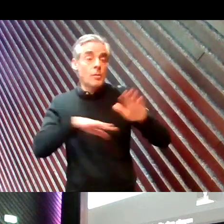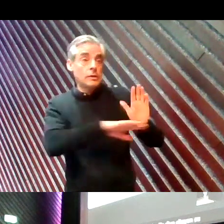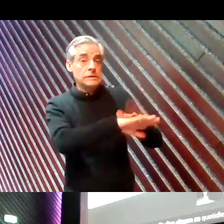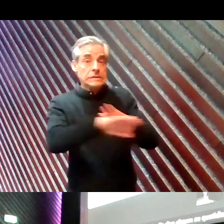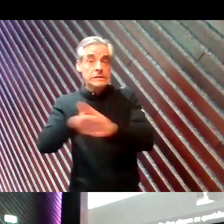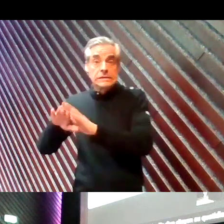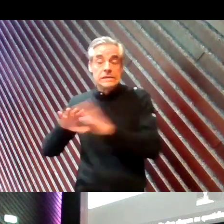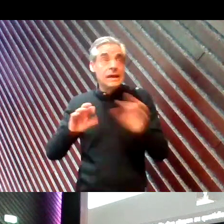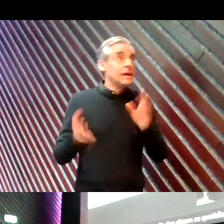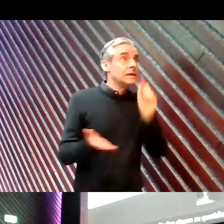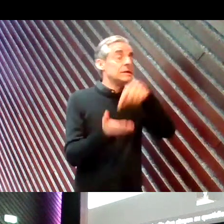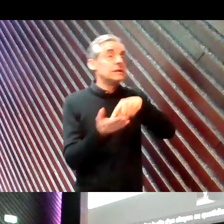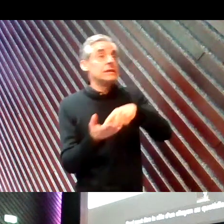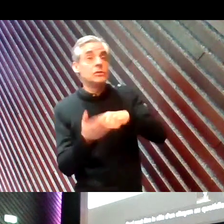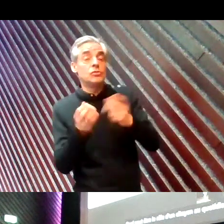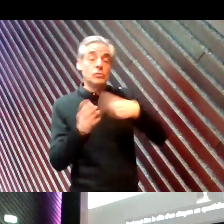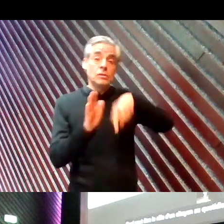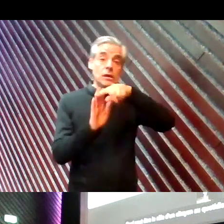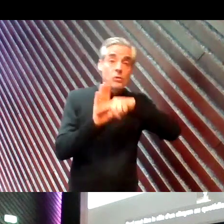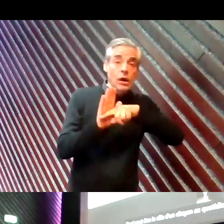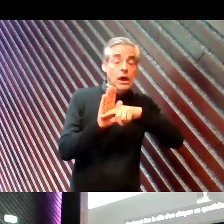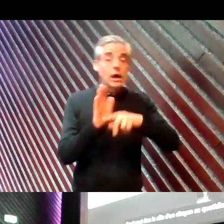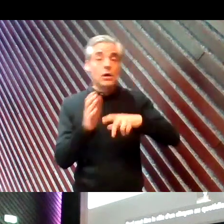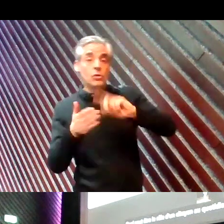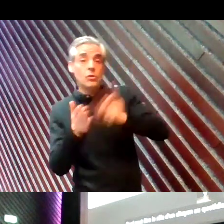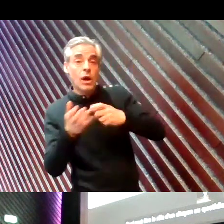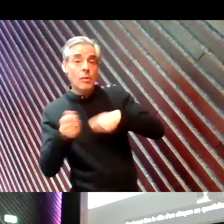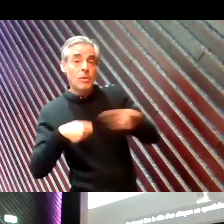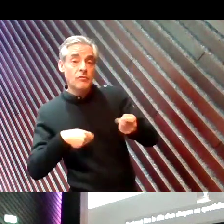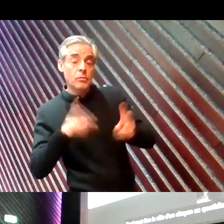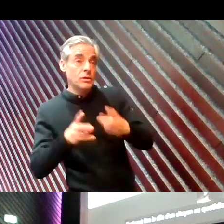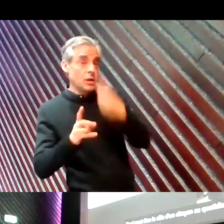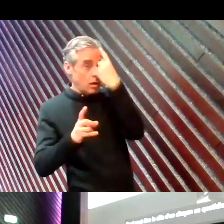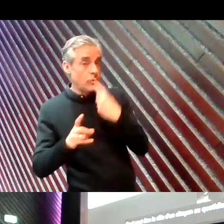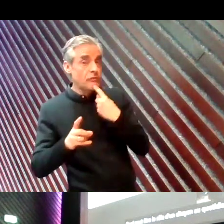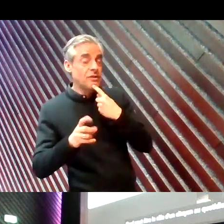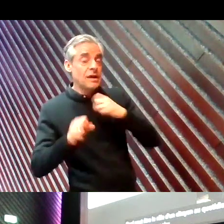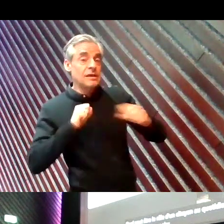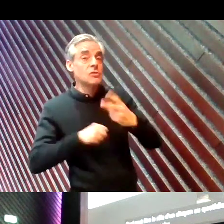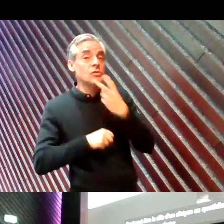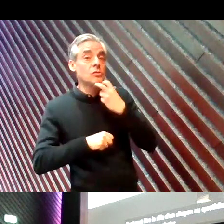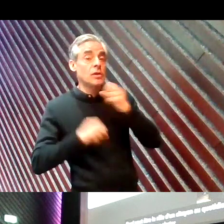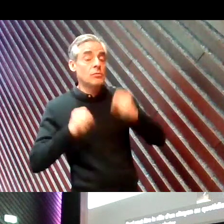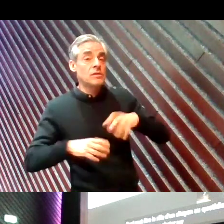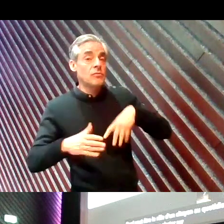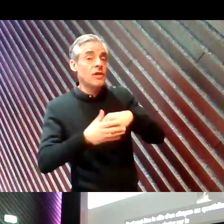pour alerter sur les endroits où les droits ne sont pas respectés ? Est-ce que là, on peut dessiner un profil d'action citoyenne au quotidien